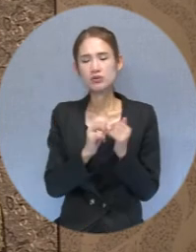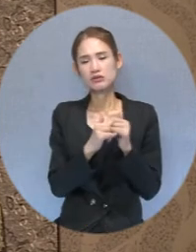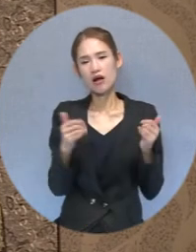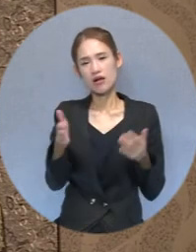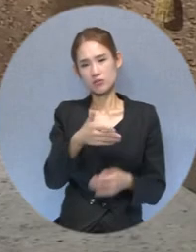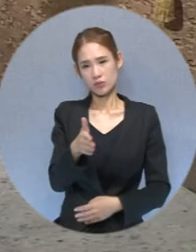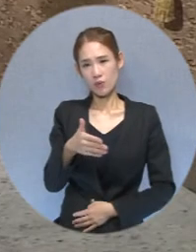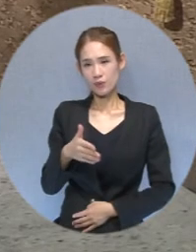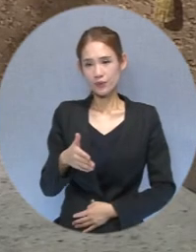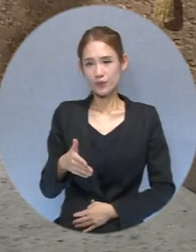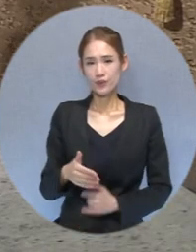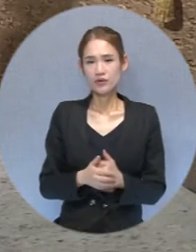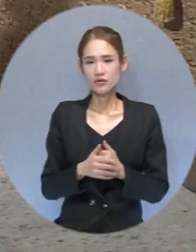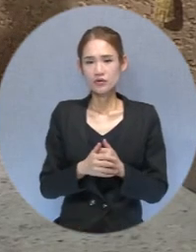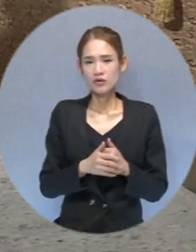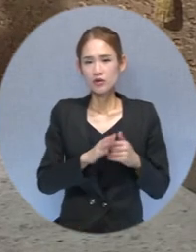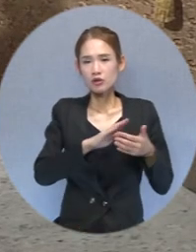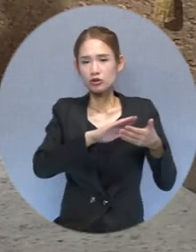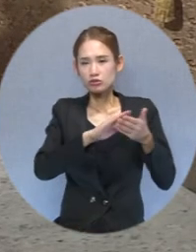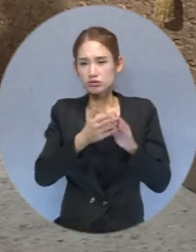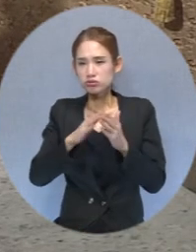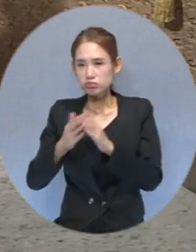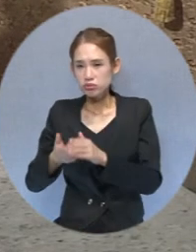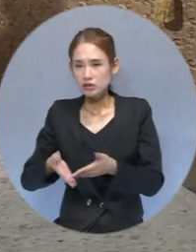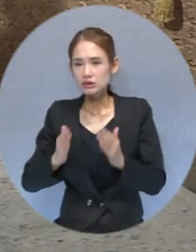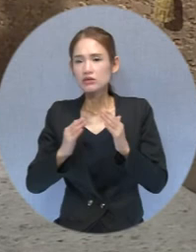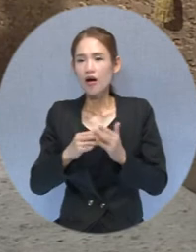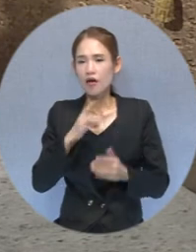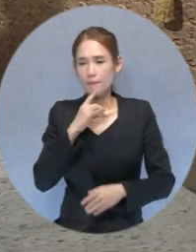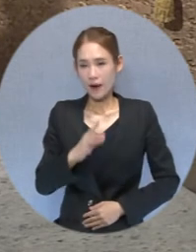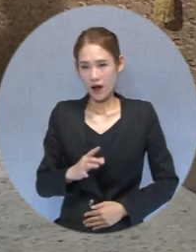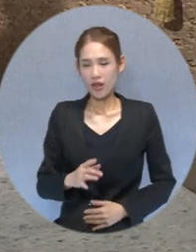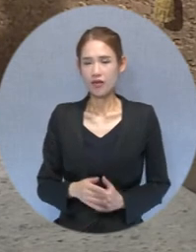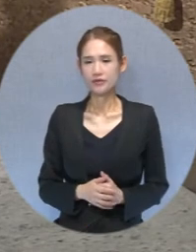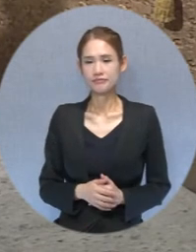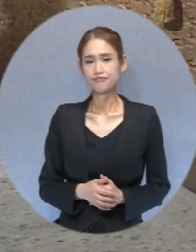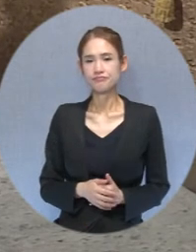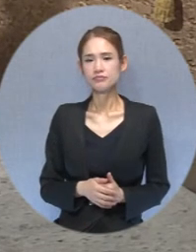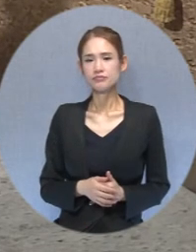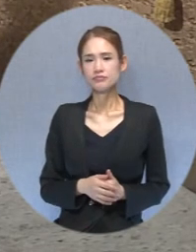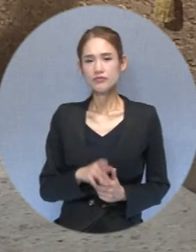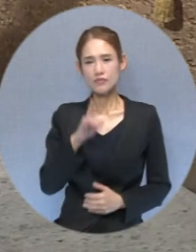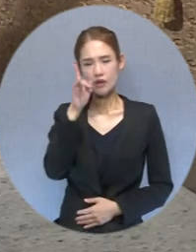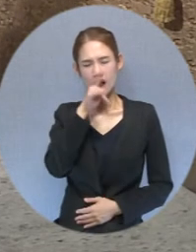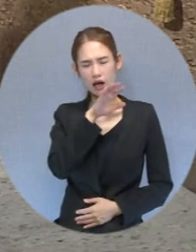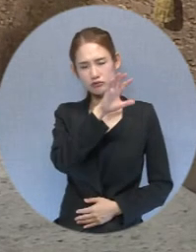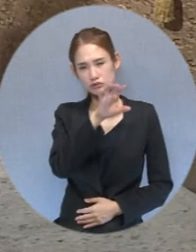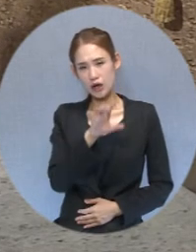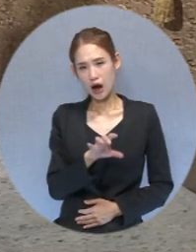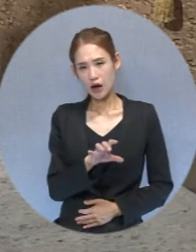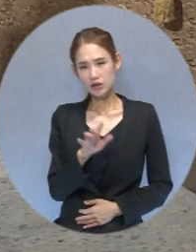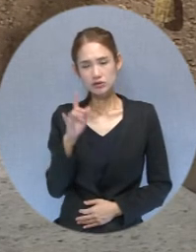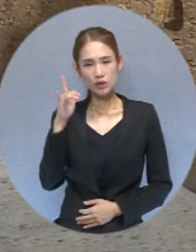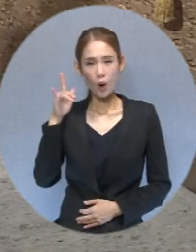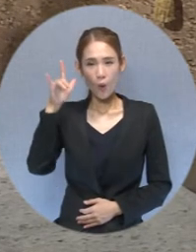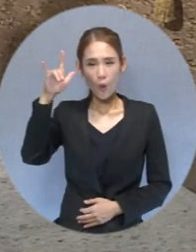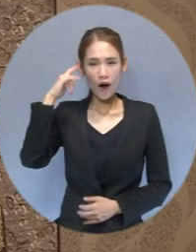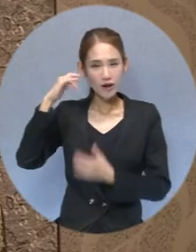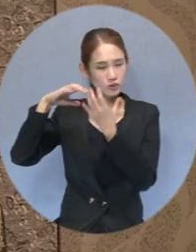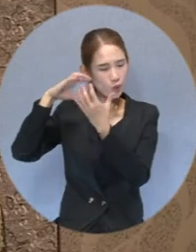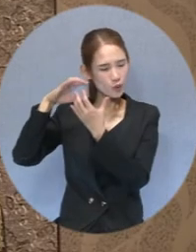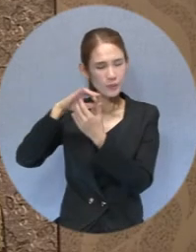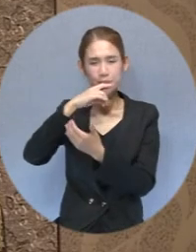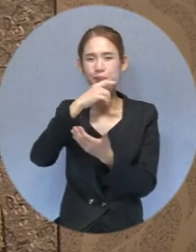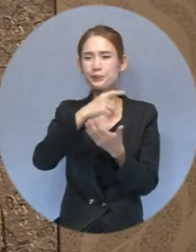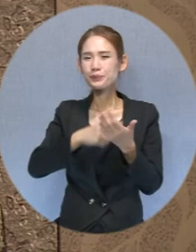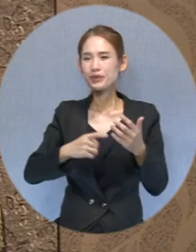떠나니까 그러면서 낙후된 시설만 계속 들어올 수밖에 없고 네. 이런 부분들이 악순환되고 있는 것이 이제 공항 소음 피해 지역이거든요. 그래서 네.